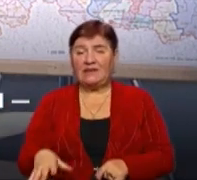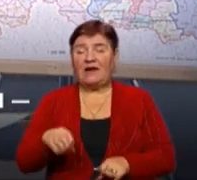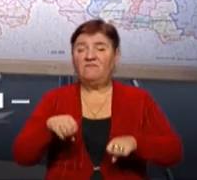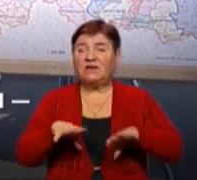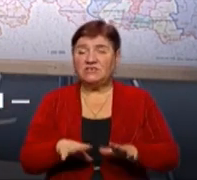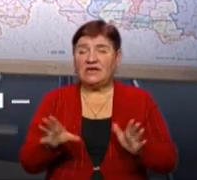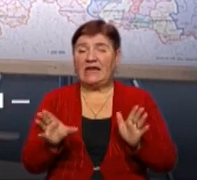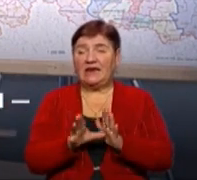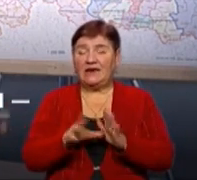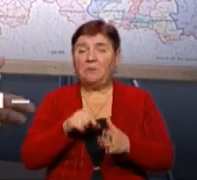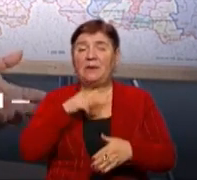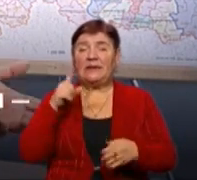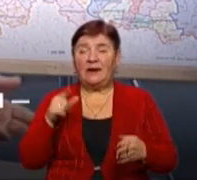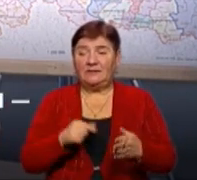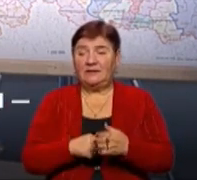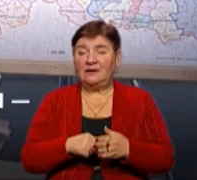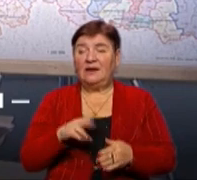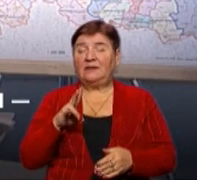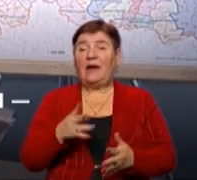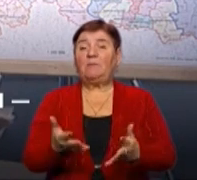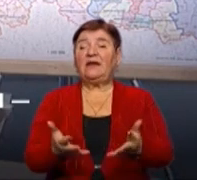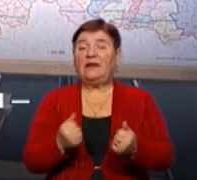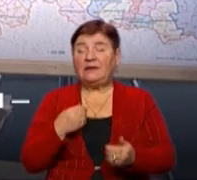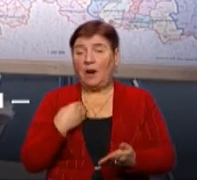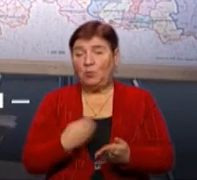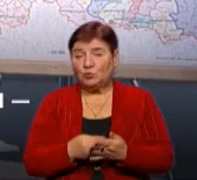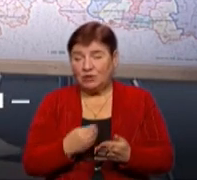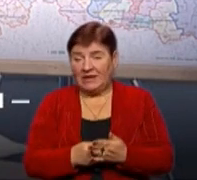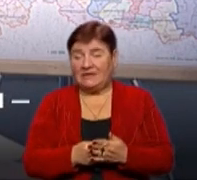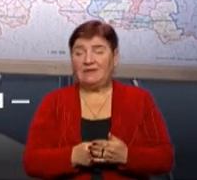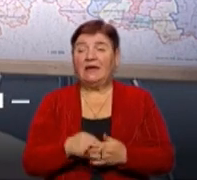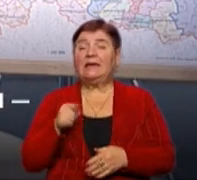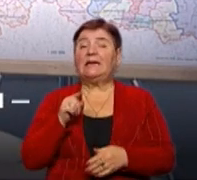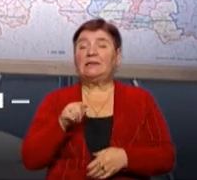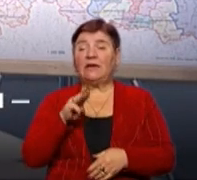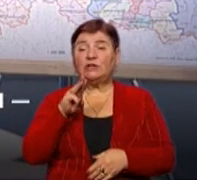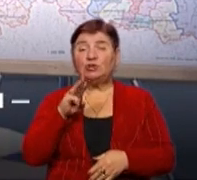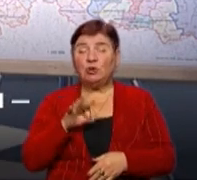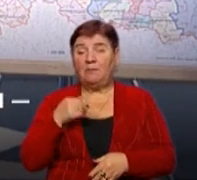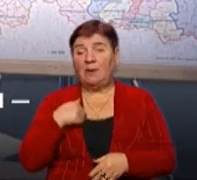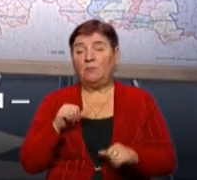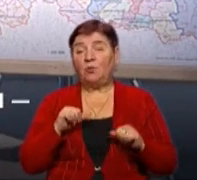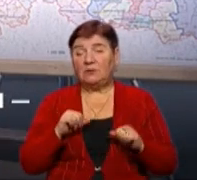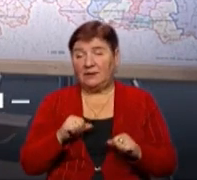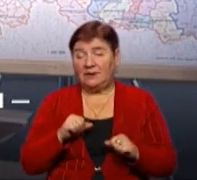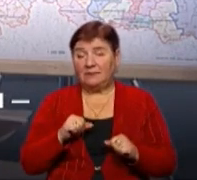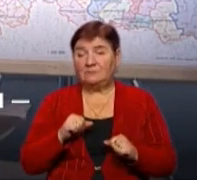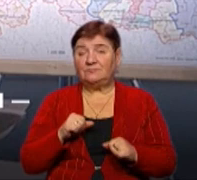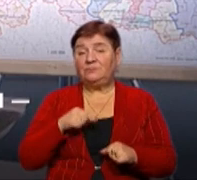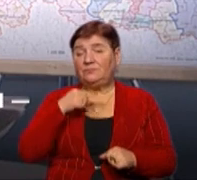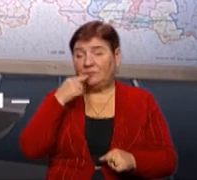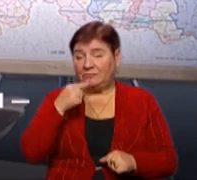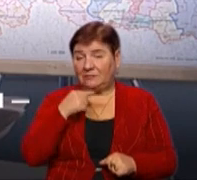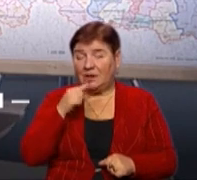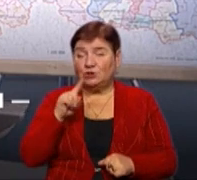на вирішення енергетичних питань, на прийняття бюджетів, на те, щоб ми могли пролобіювати так,